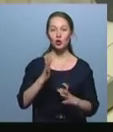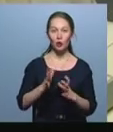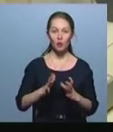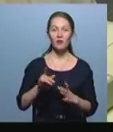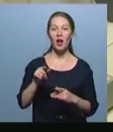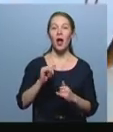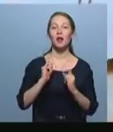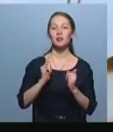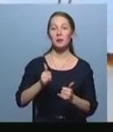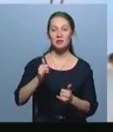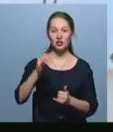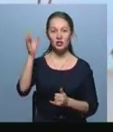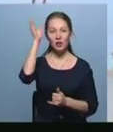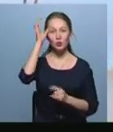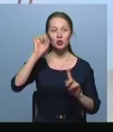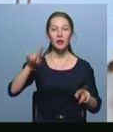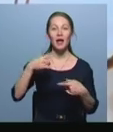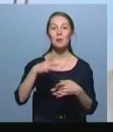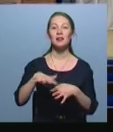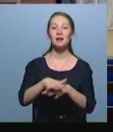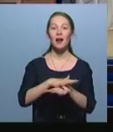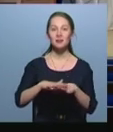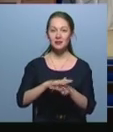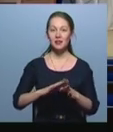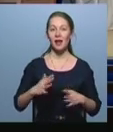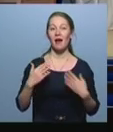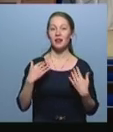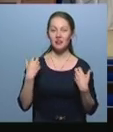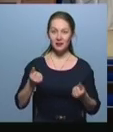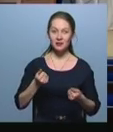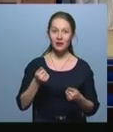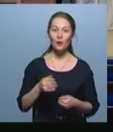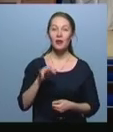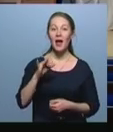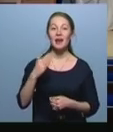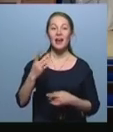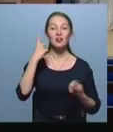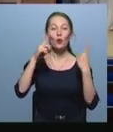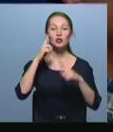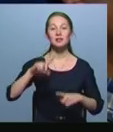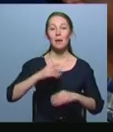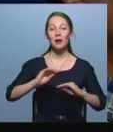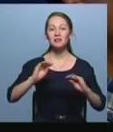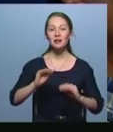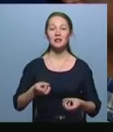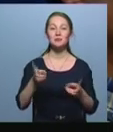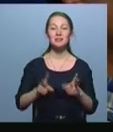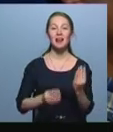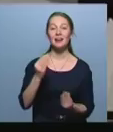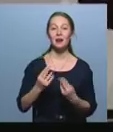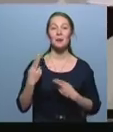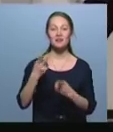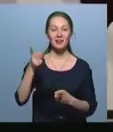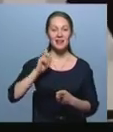научным достижениям в области реабилитации людей с инвалидностью. А это мастер-классы, уже творческие. Специально на игры в Ижевск из Израиля